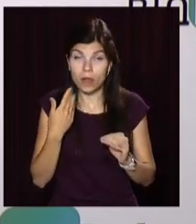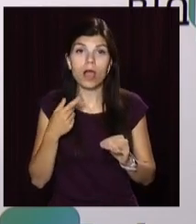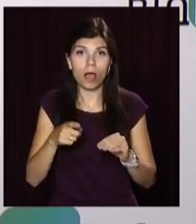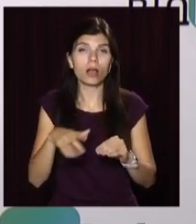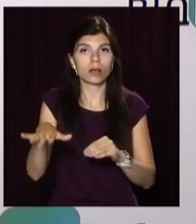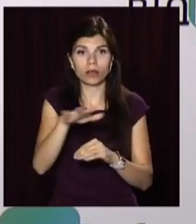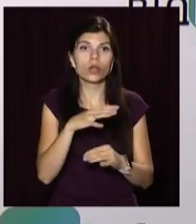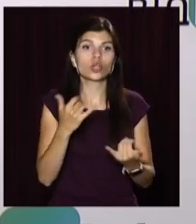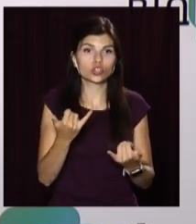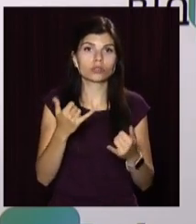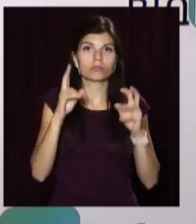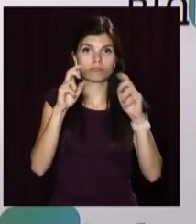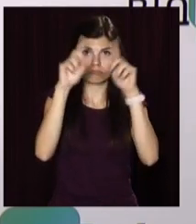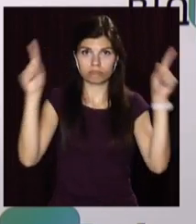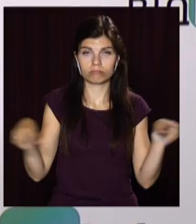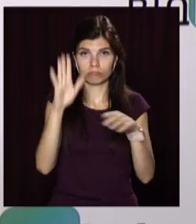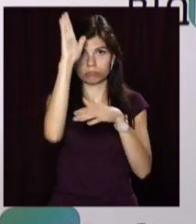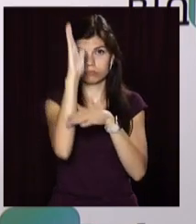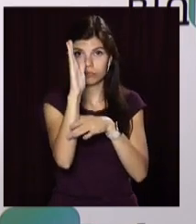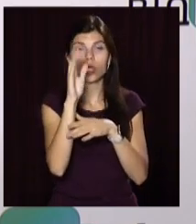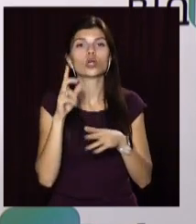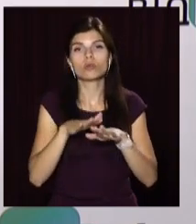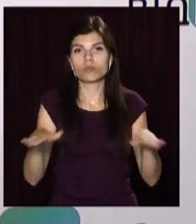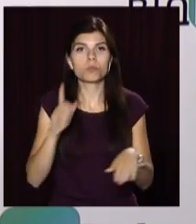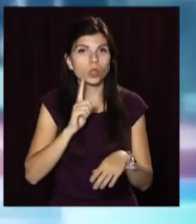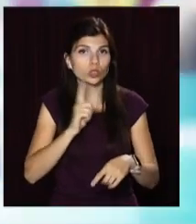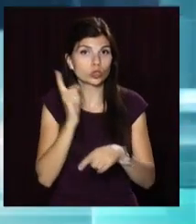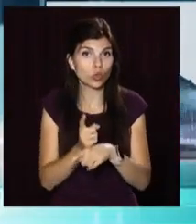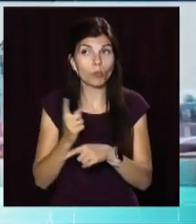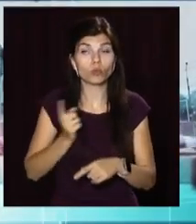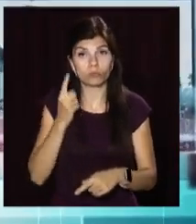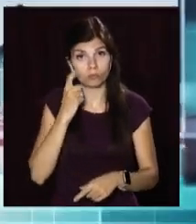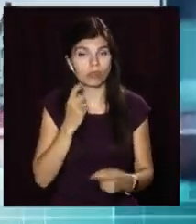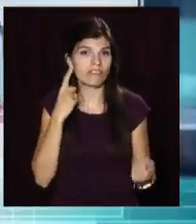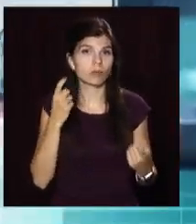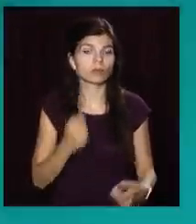пляжах встановлюються таблички щодо заборони купання.